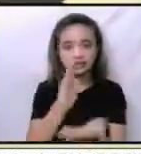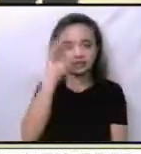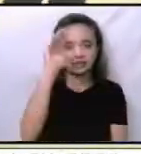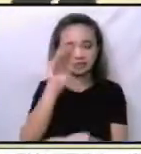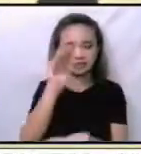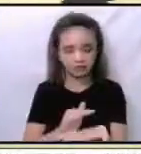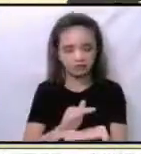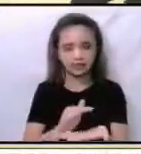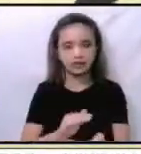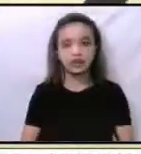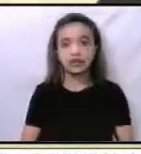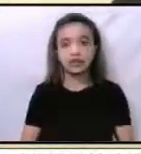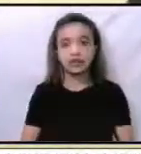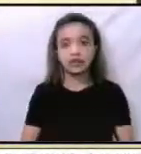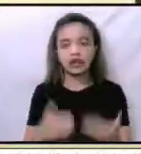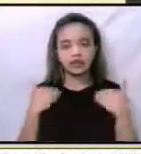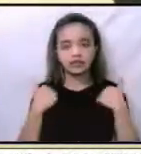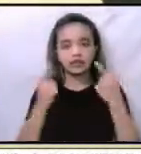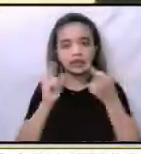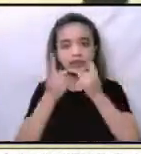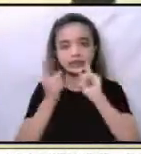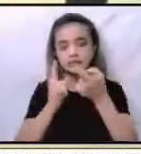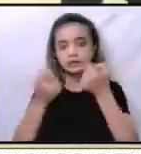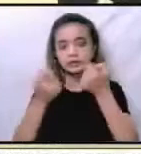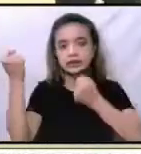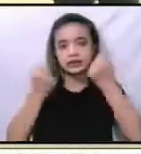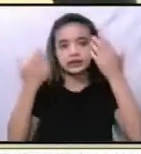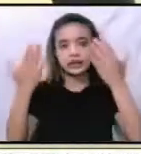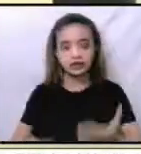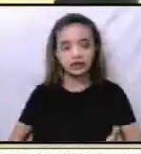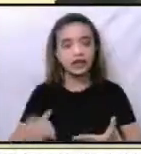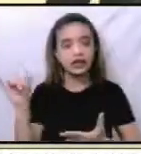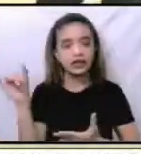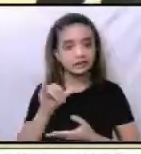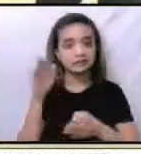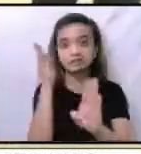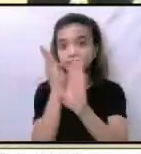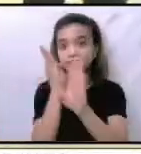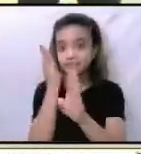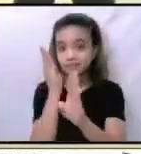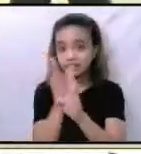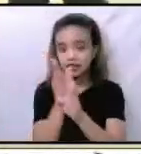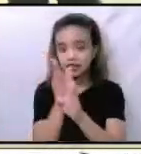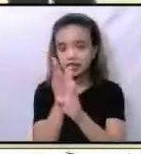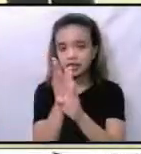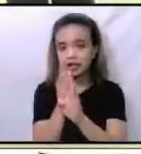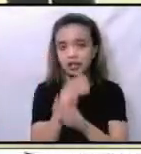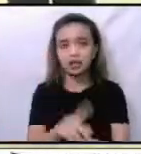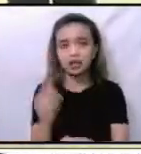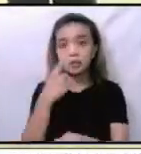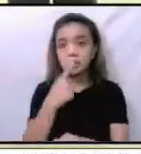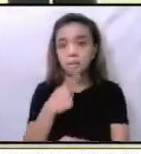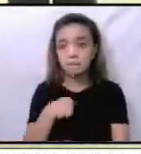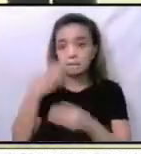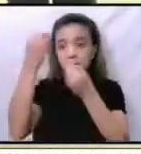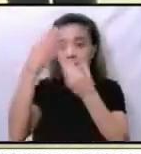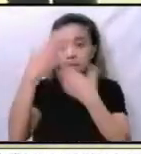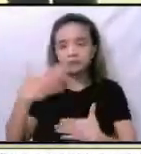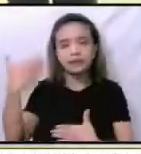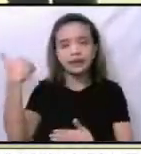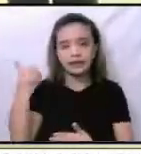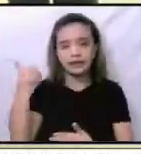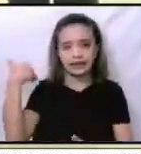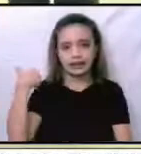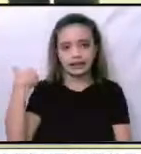mga drivers ng mga bus at maging conductors, no? At kanila nabanggit na hindi pa nga raw na ilalabas o nare-release yung